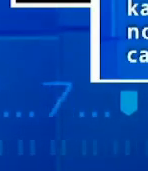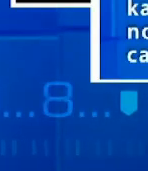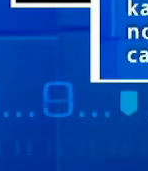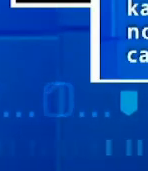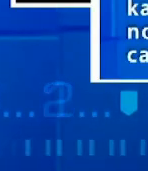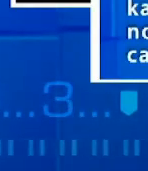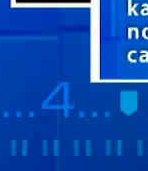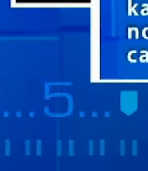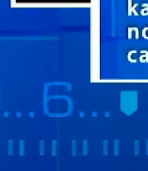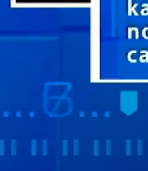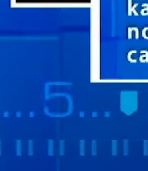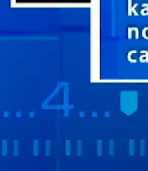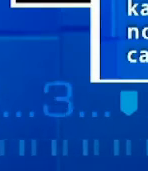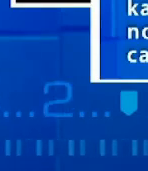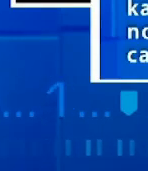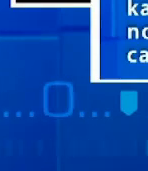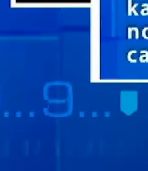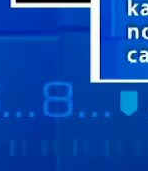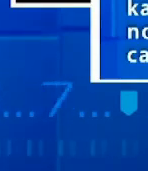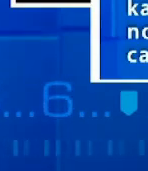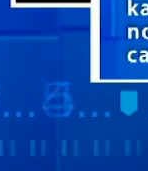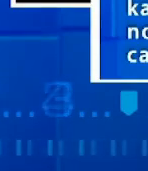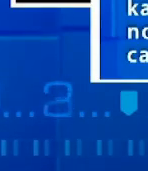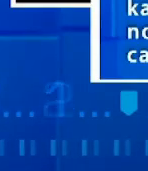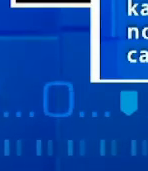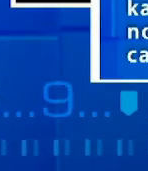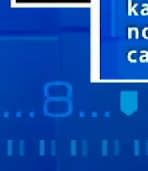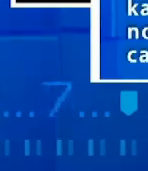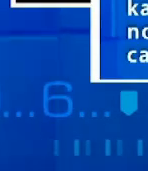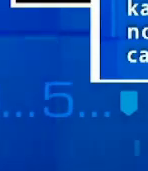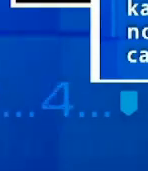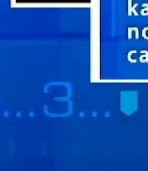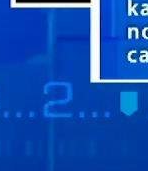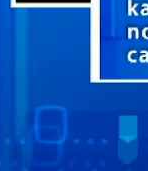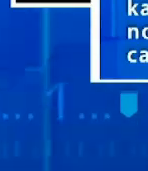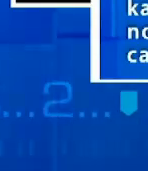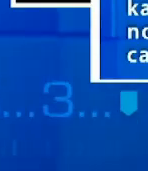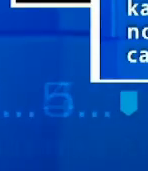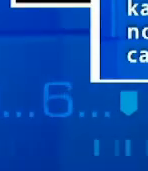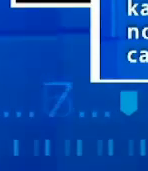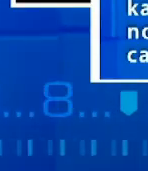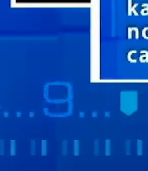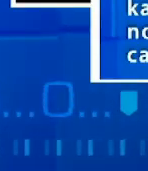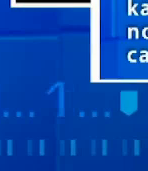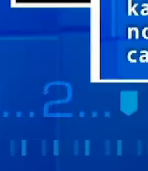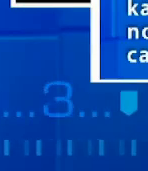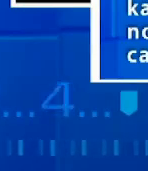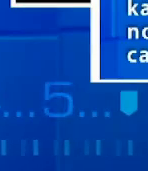do more than anything? Make plans. I just want to know that I can make them.